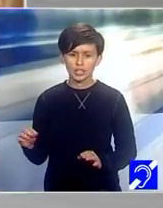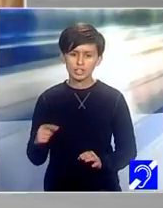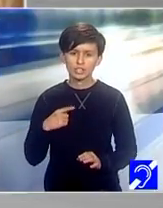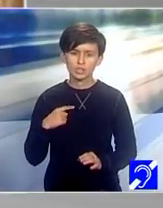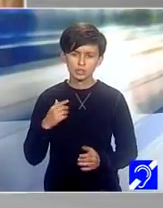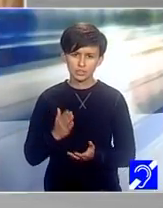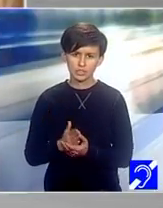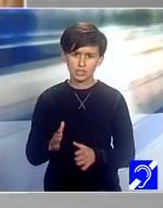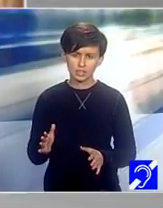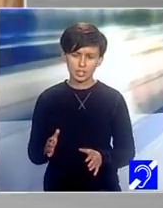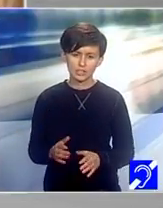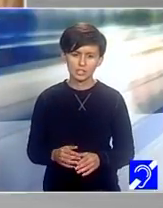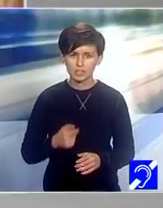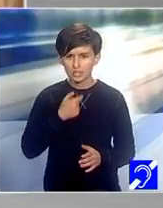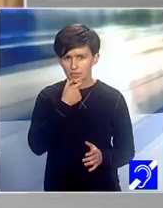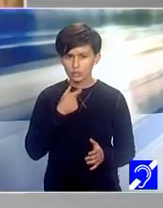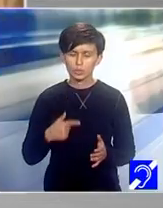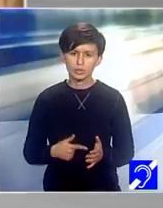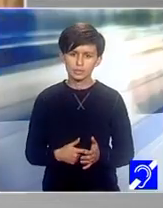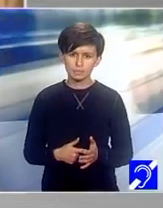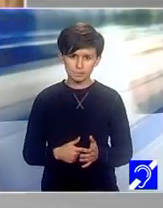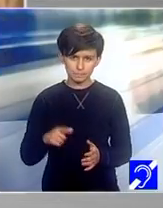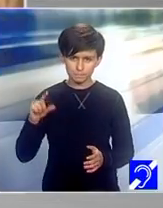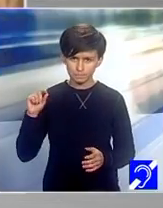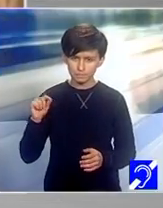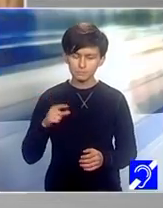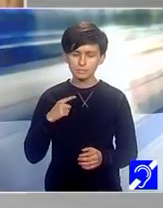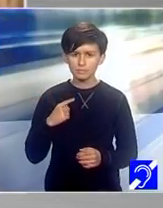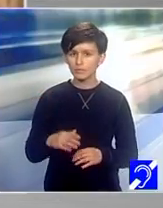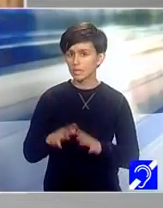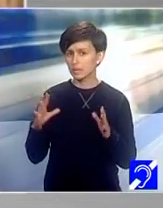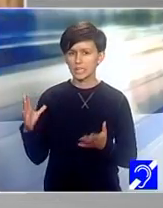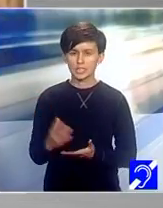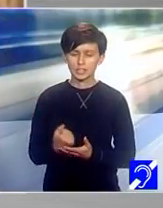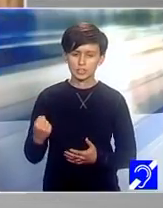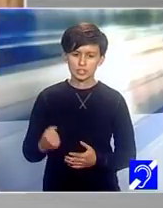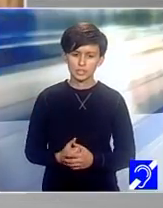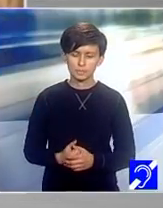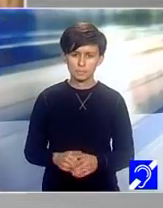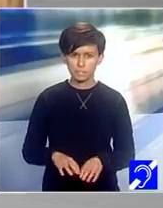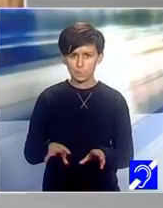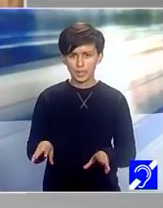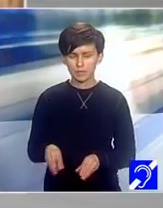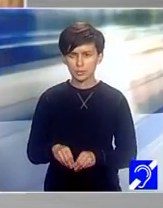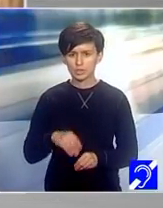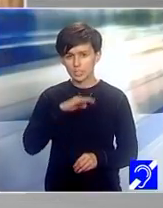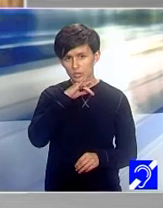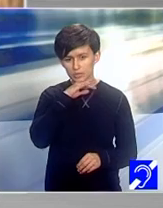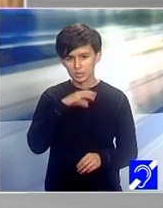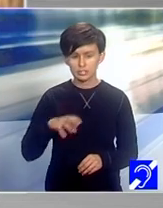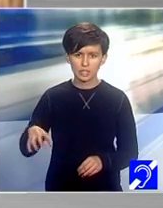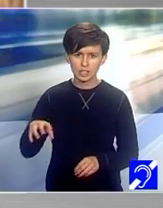gata la orizontul anilor 2020, este marele câștig. Altfel spus, am orientat sau împreună cu administrația am